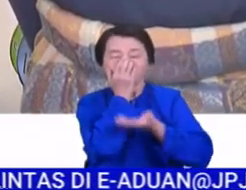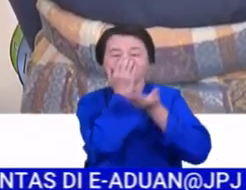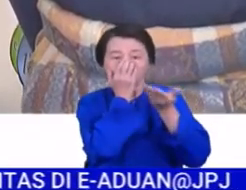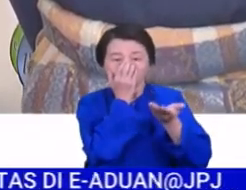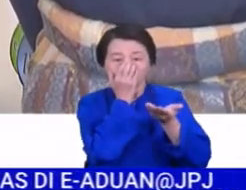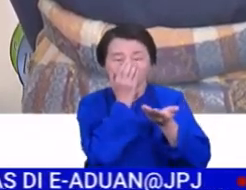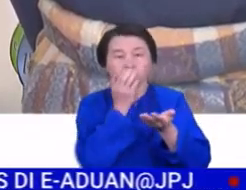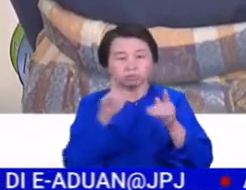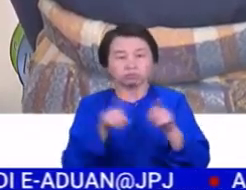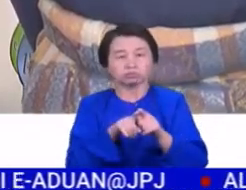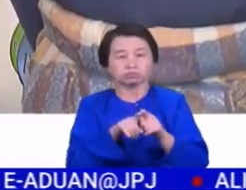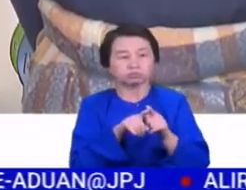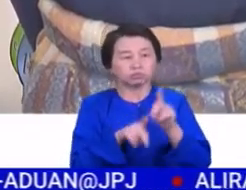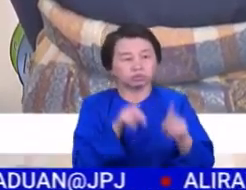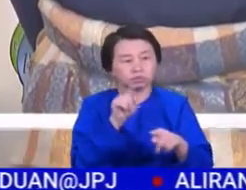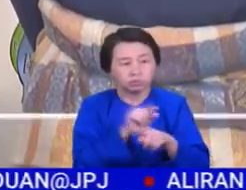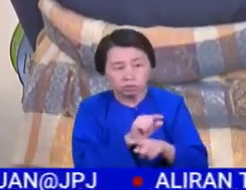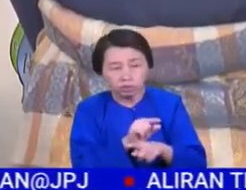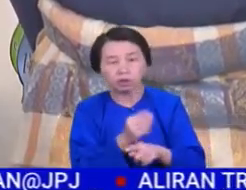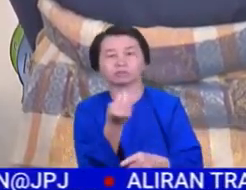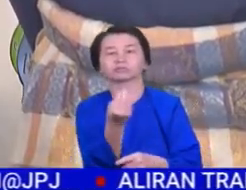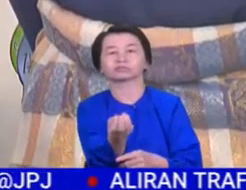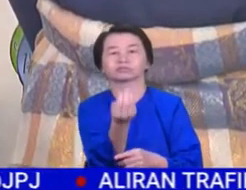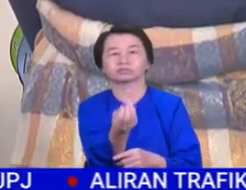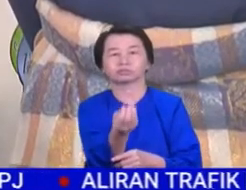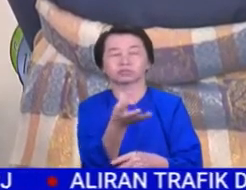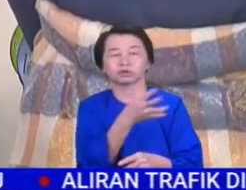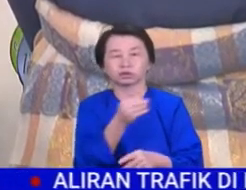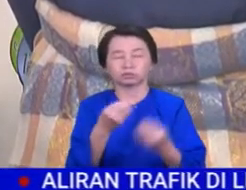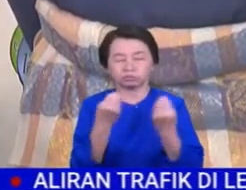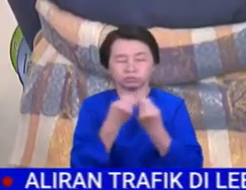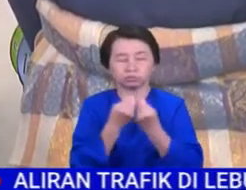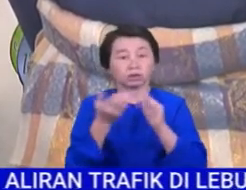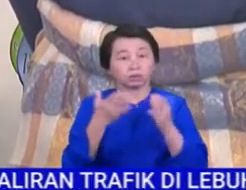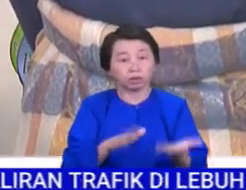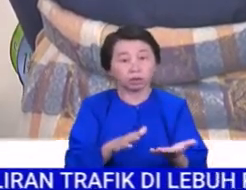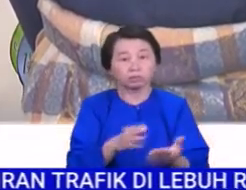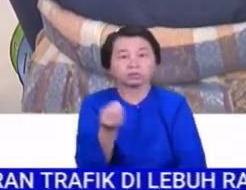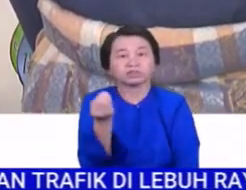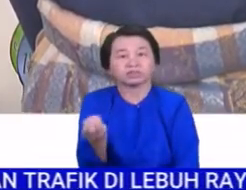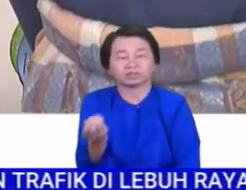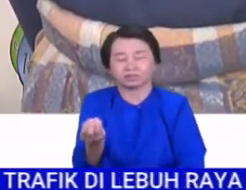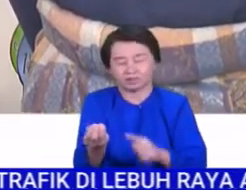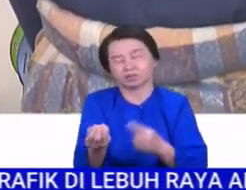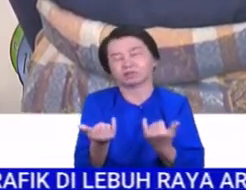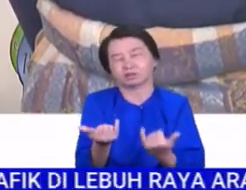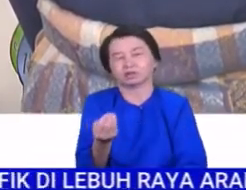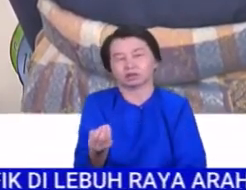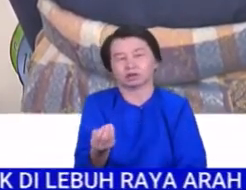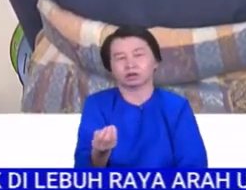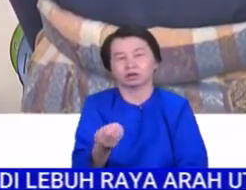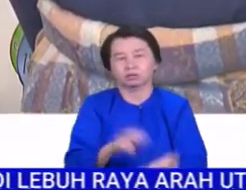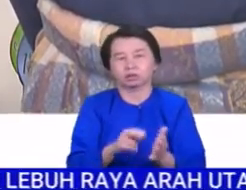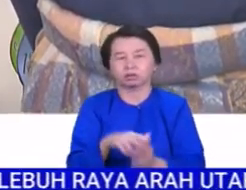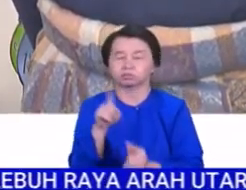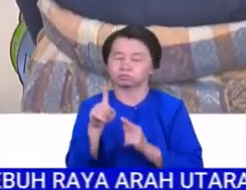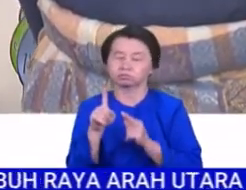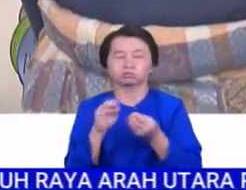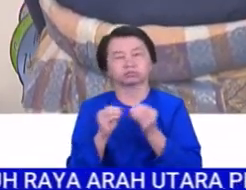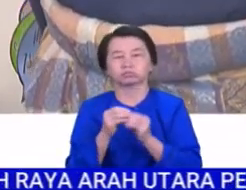alat pernafasan semakin berkurangan dan jumlah kes kematian juga berkurangan, iaitu satu angka